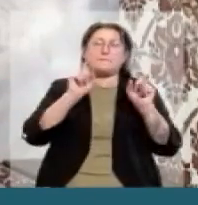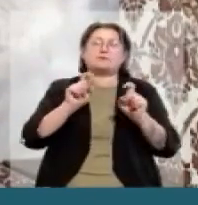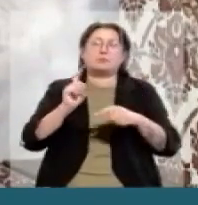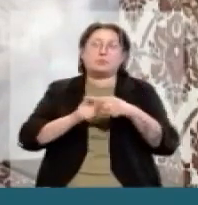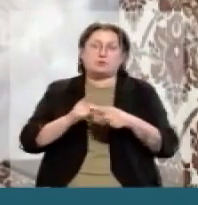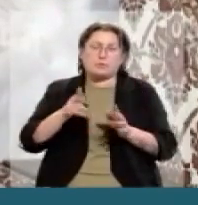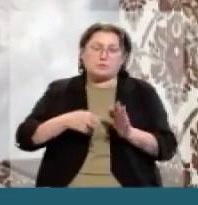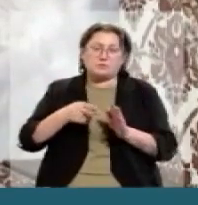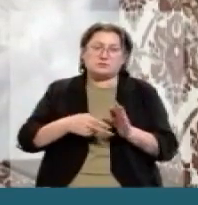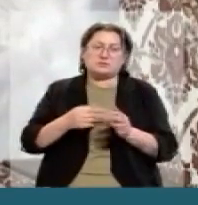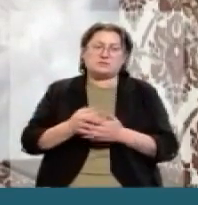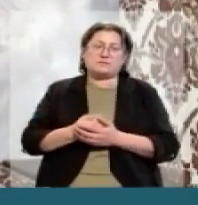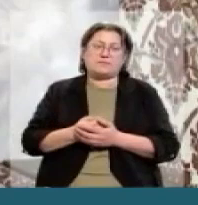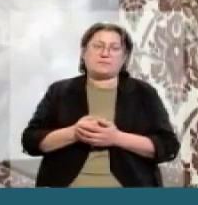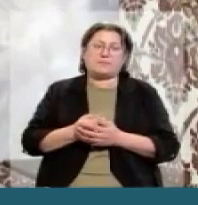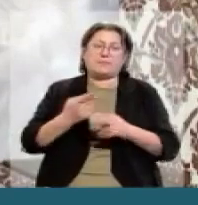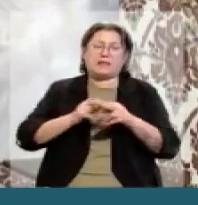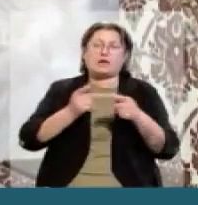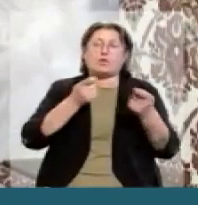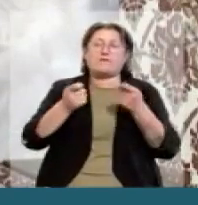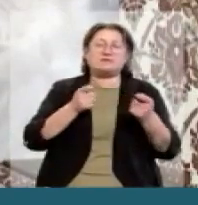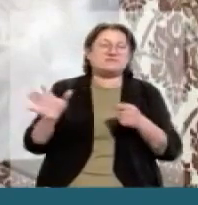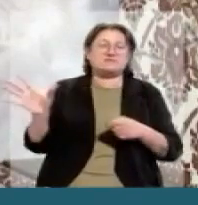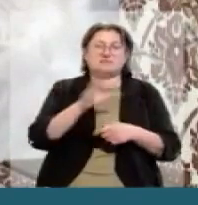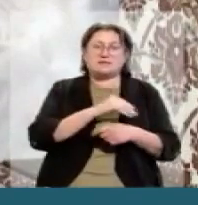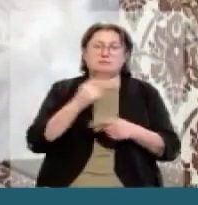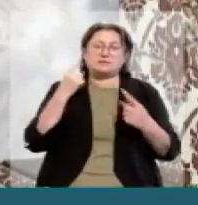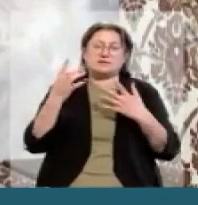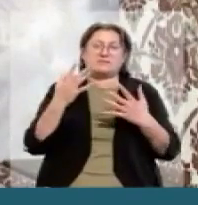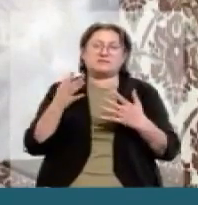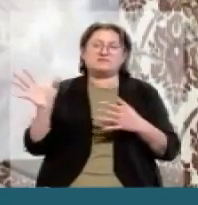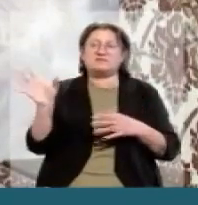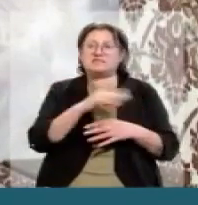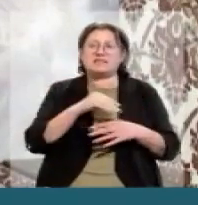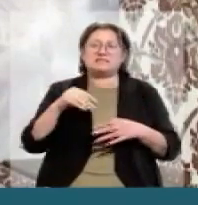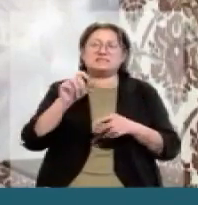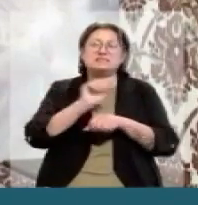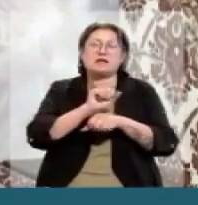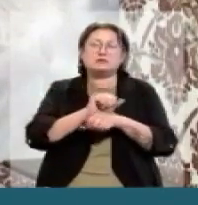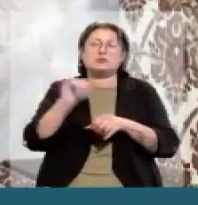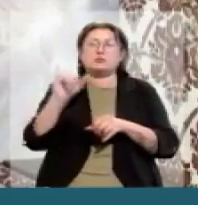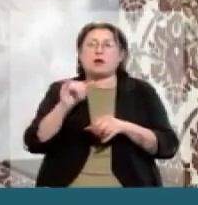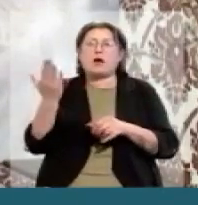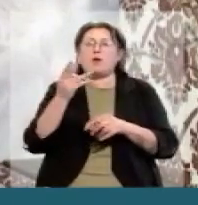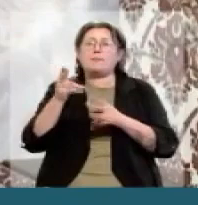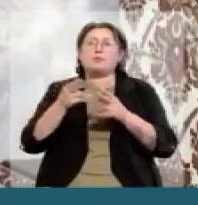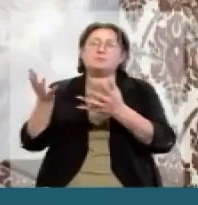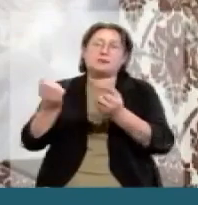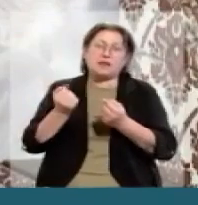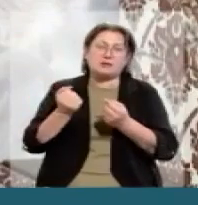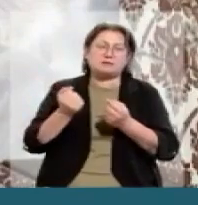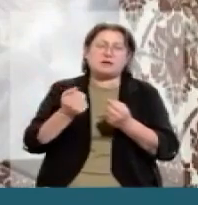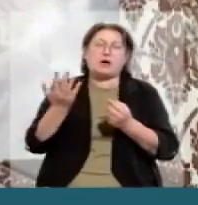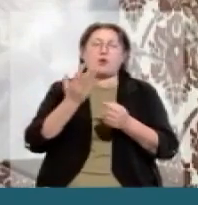пассажирские поезда. И вот это руководить этим всем, и представьте всей станции, куда какой поезд